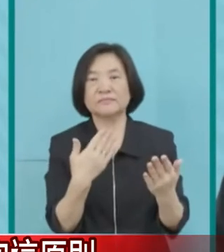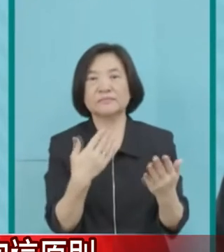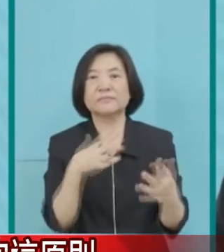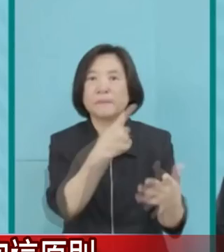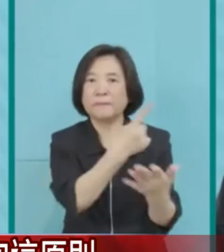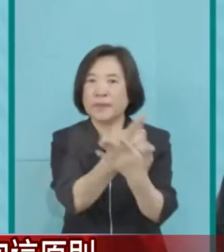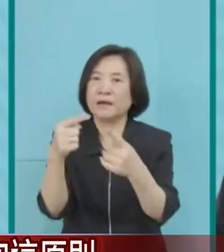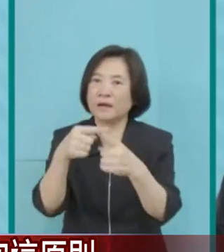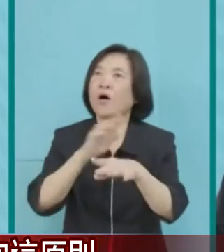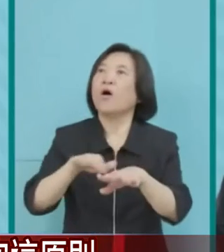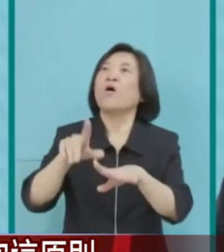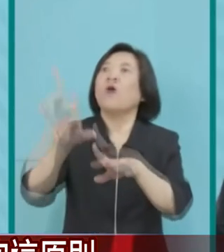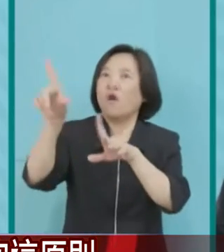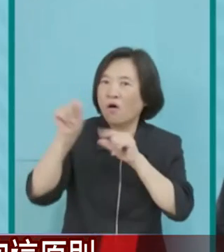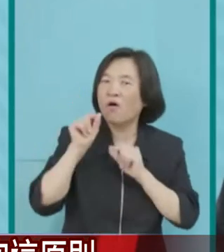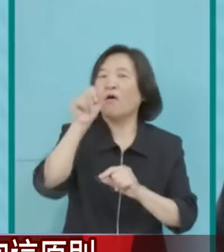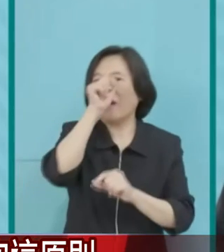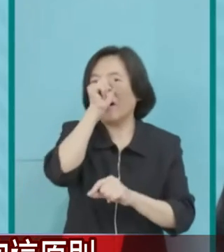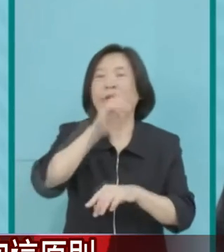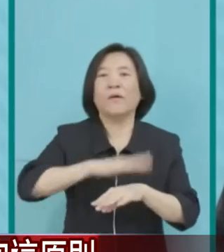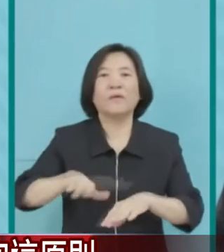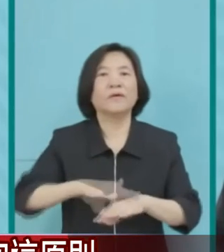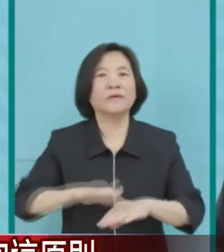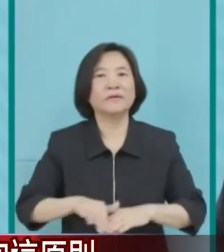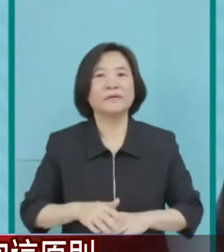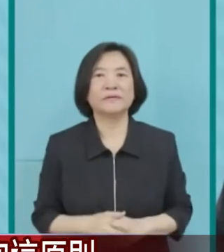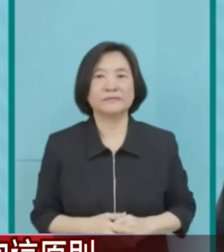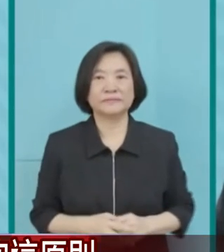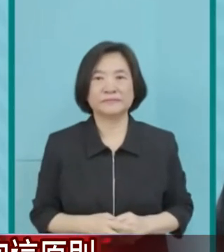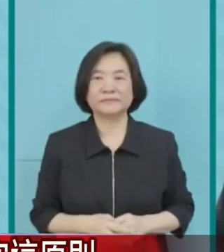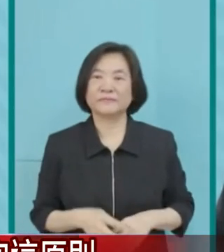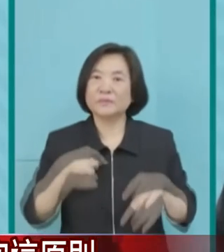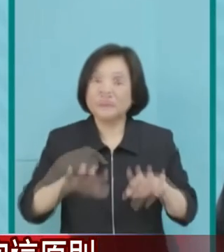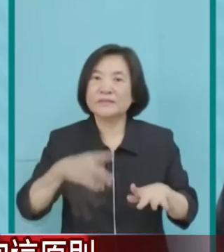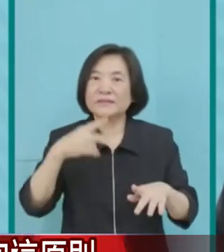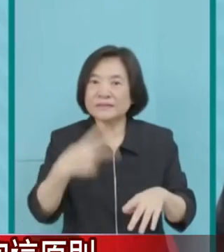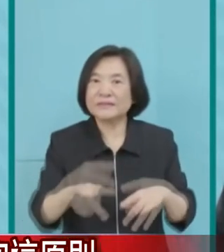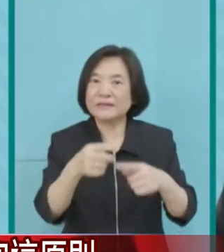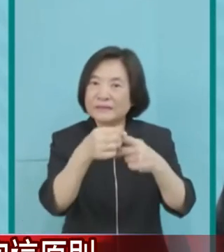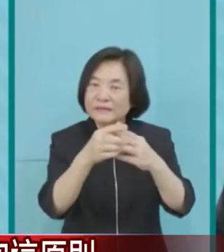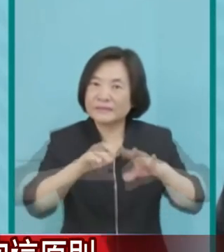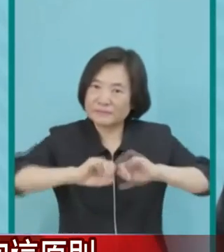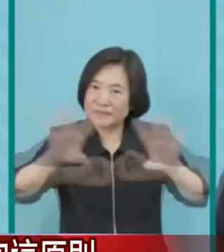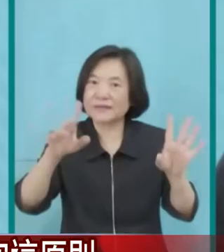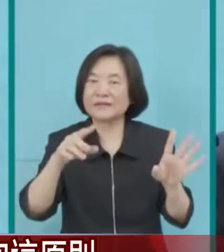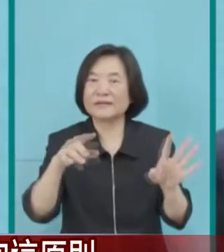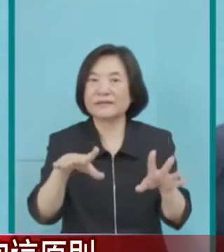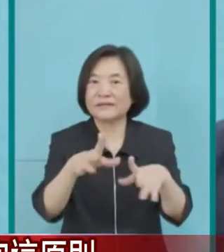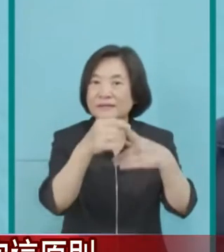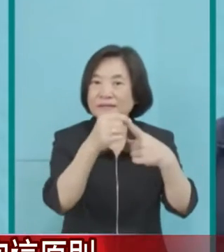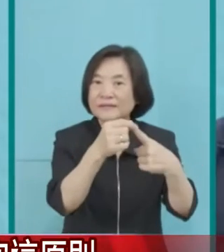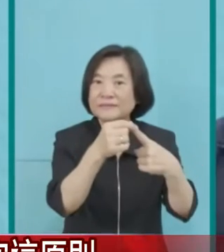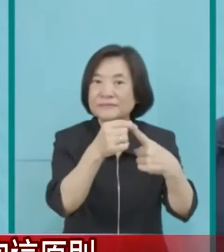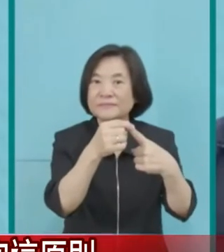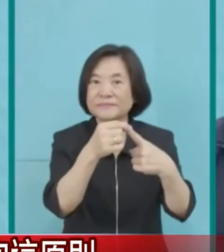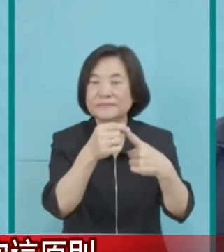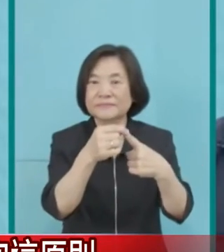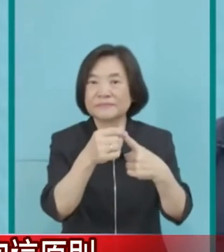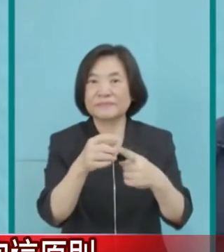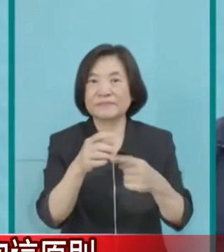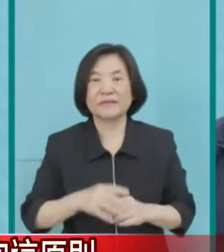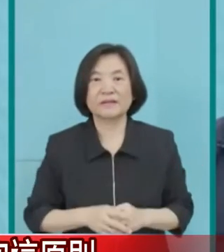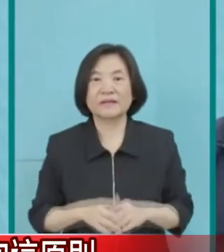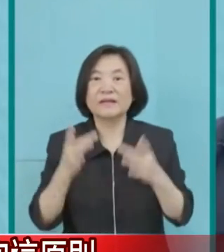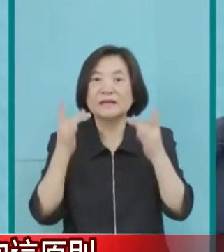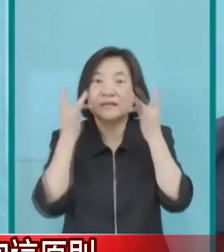大家还是可以做得很好。所以我们在这个地方哦，有几项哦要跟市民呼吁的，第一。减少